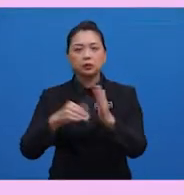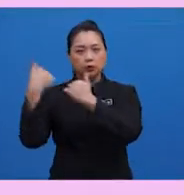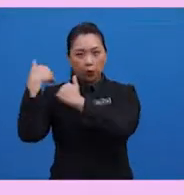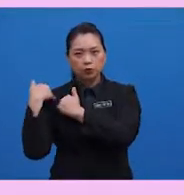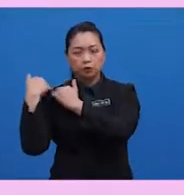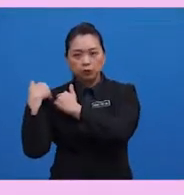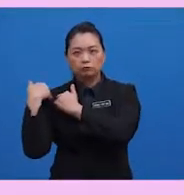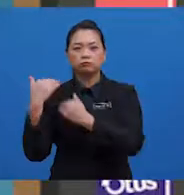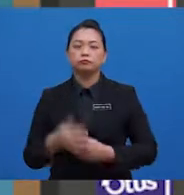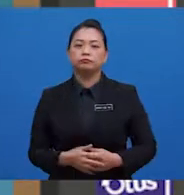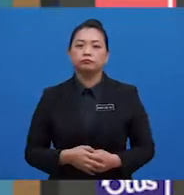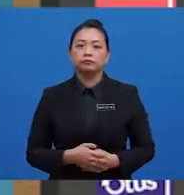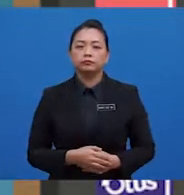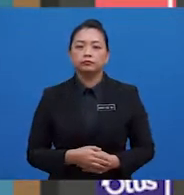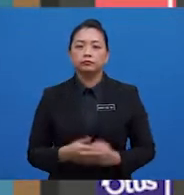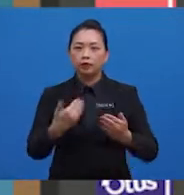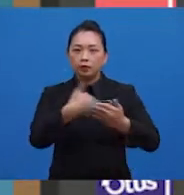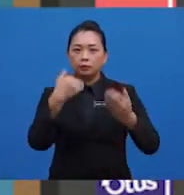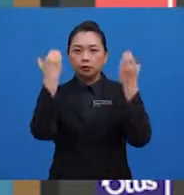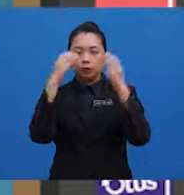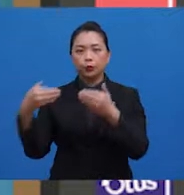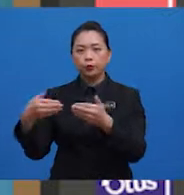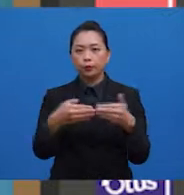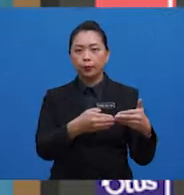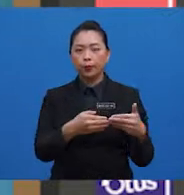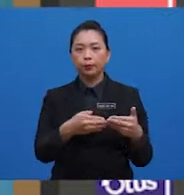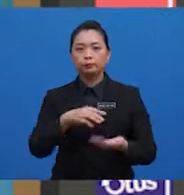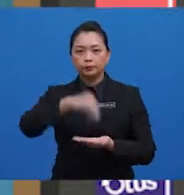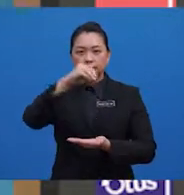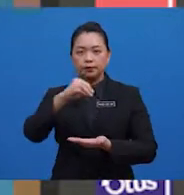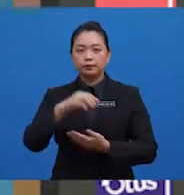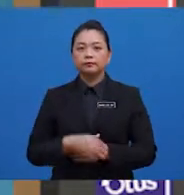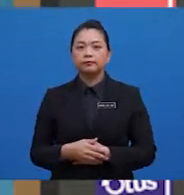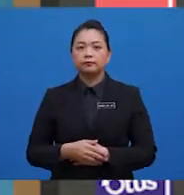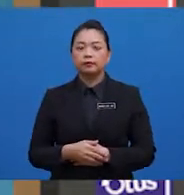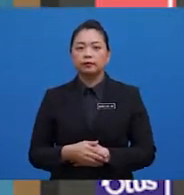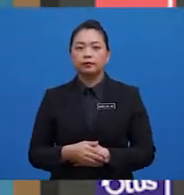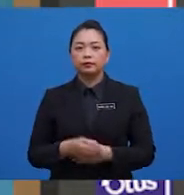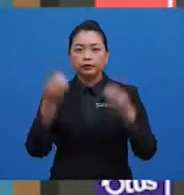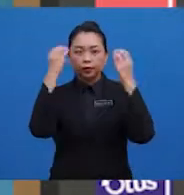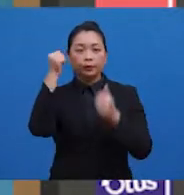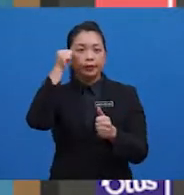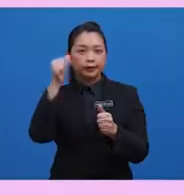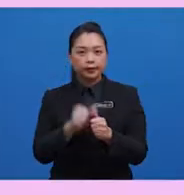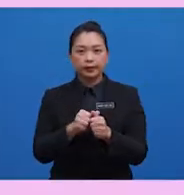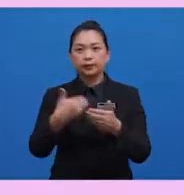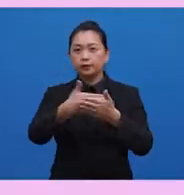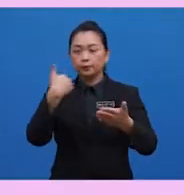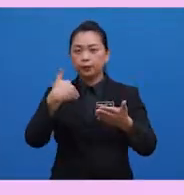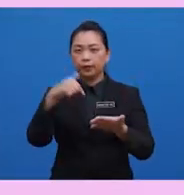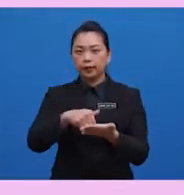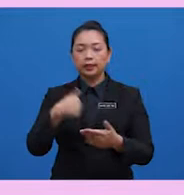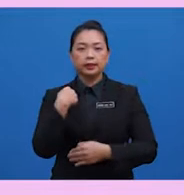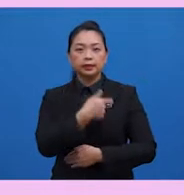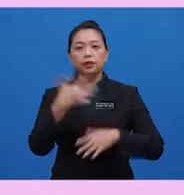bertanggungjawab. Sebelum saya meneruskan pembelajaran hari ini, ingin saya mengingatkan pelajar, sebelum ini kita